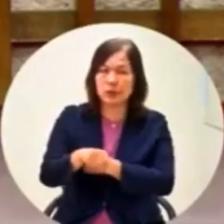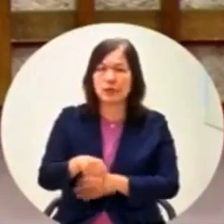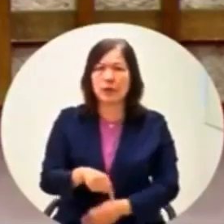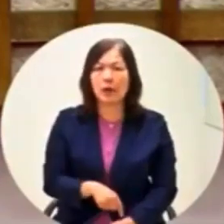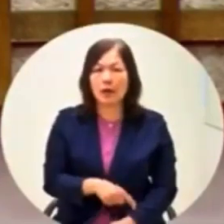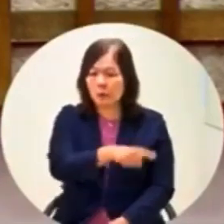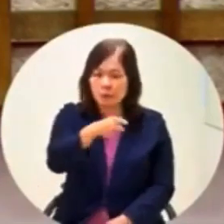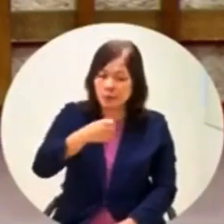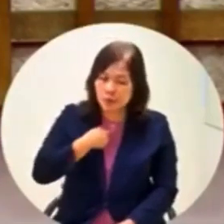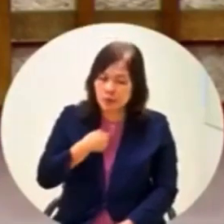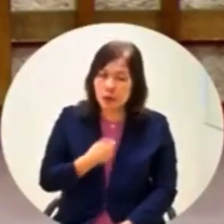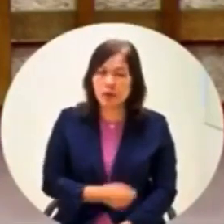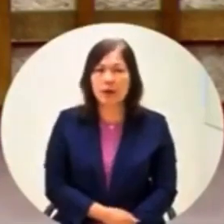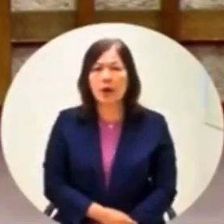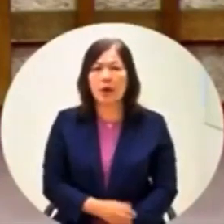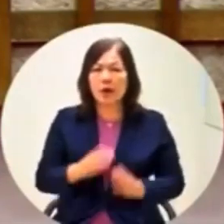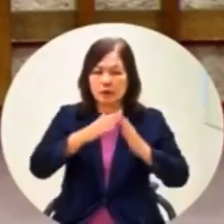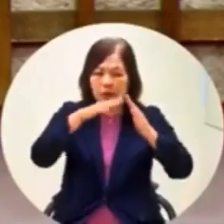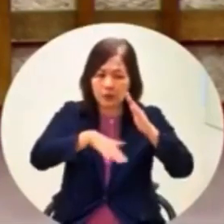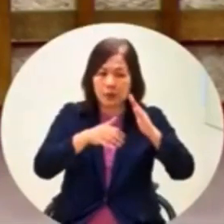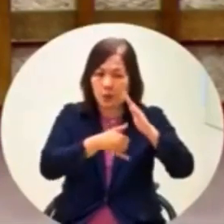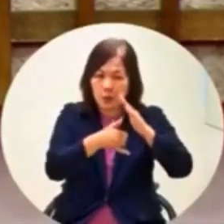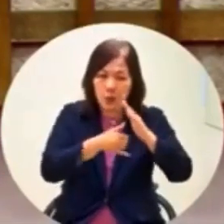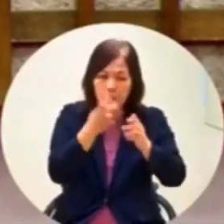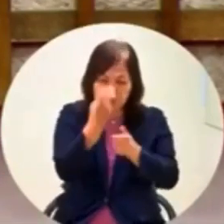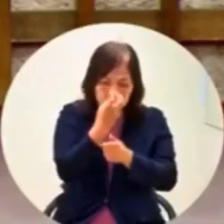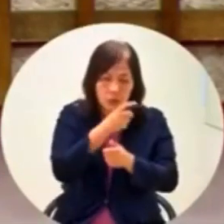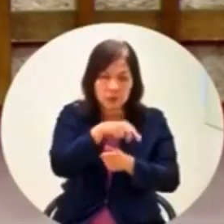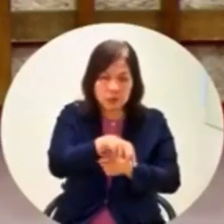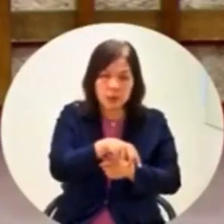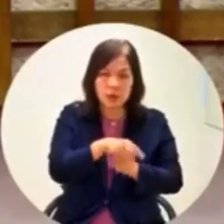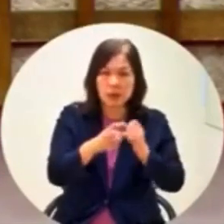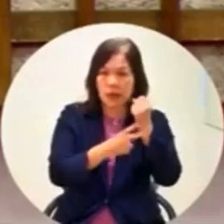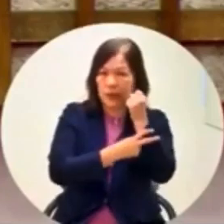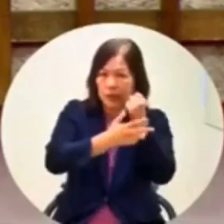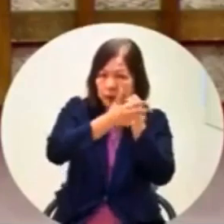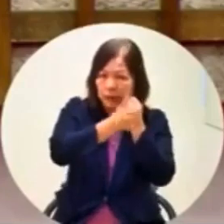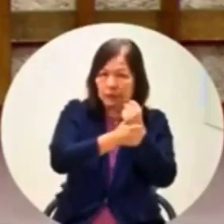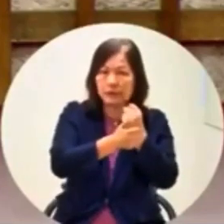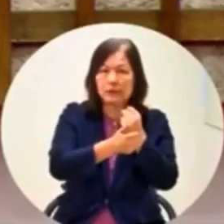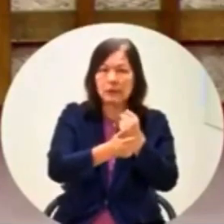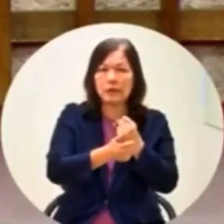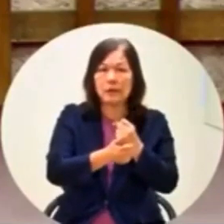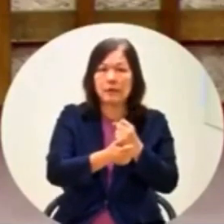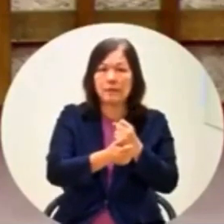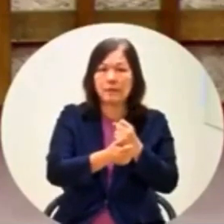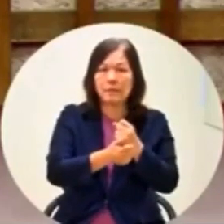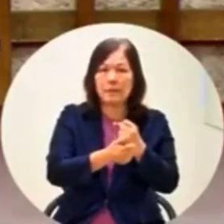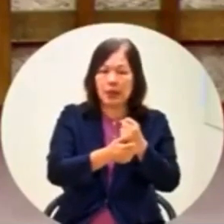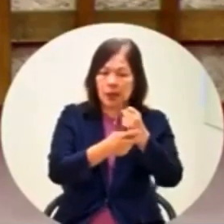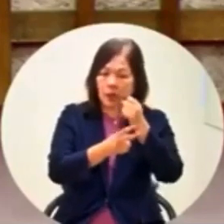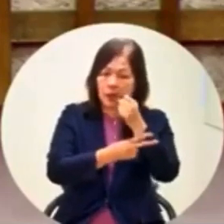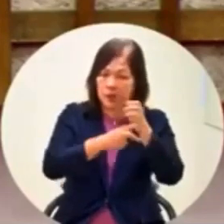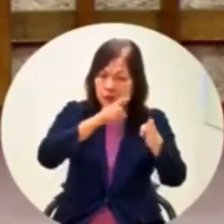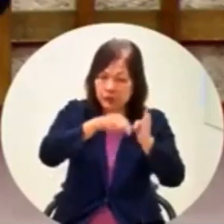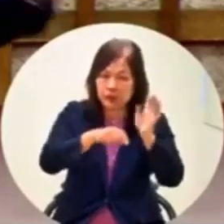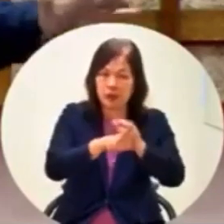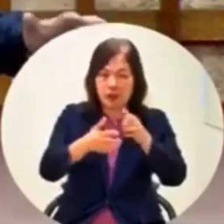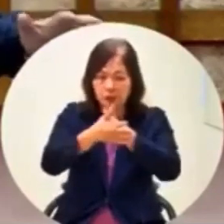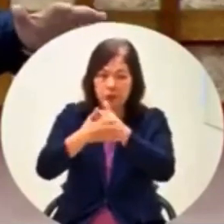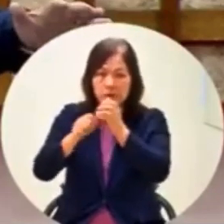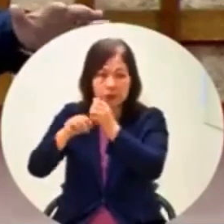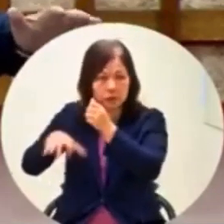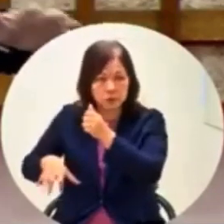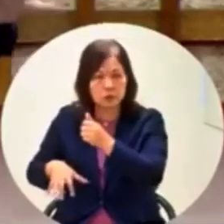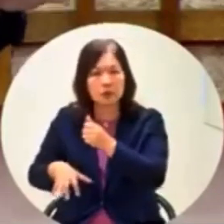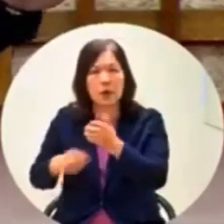知道吗？在家居家照顾这些里干事跟这些我们卫生局跟